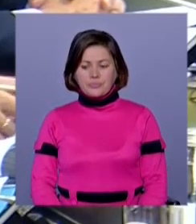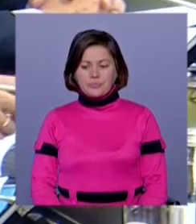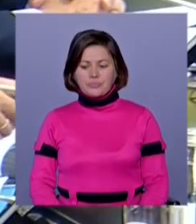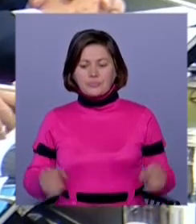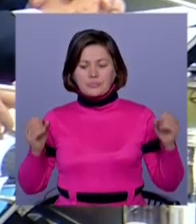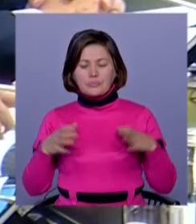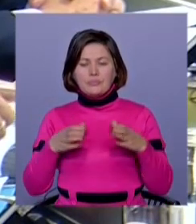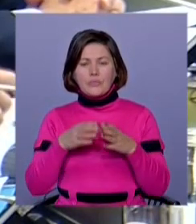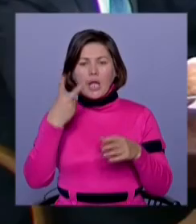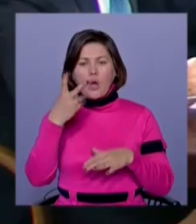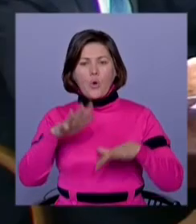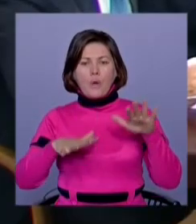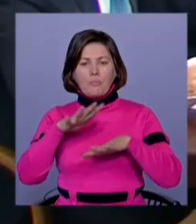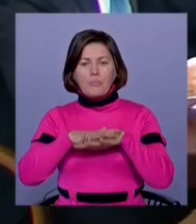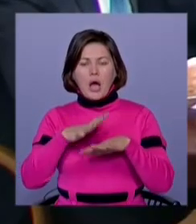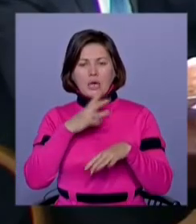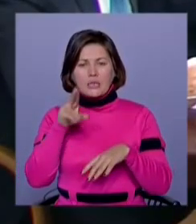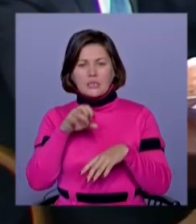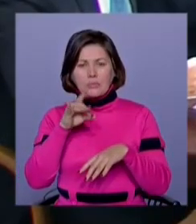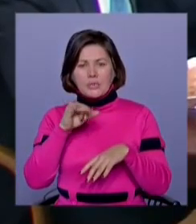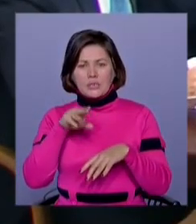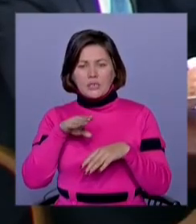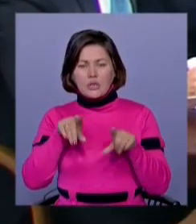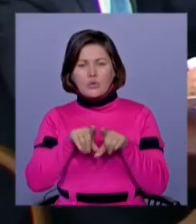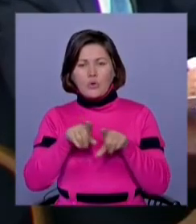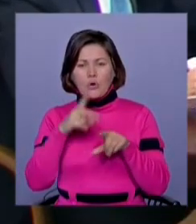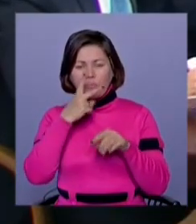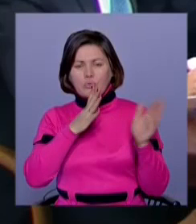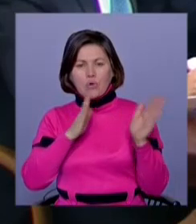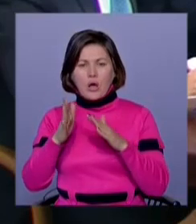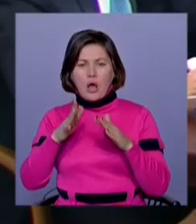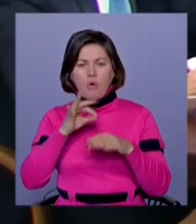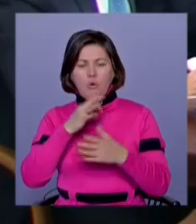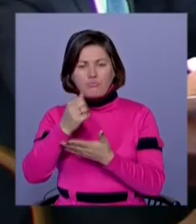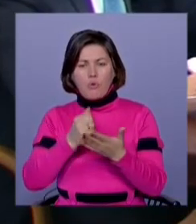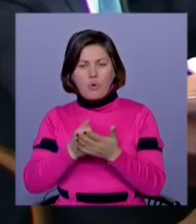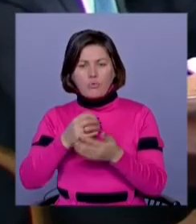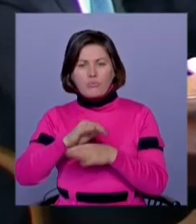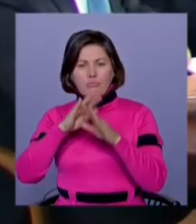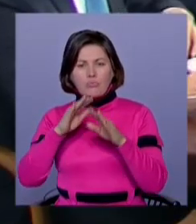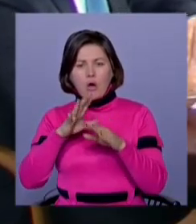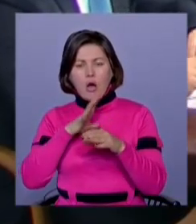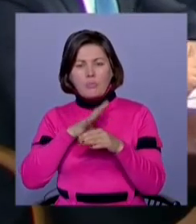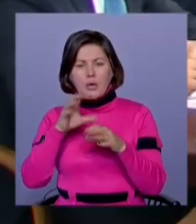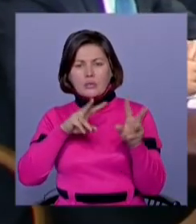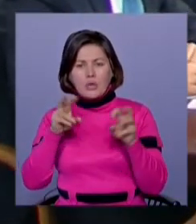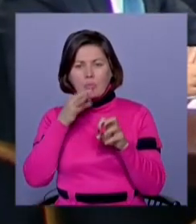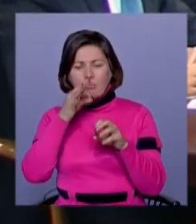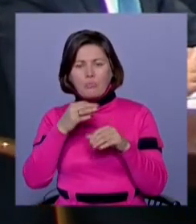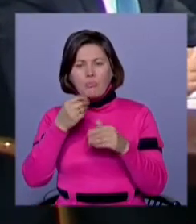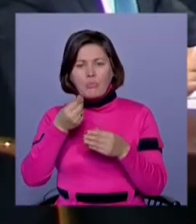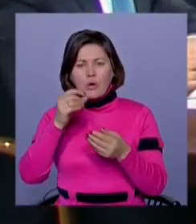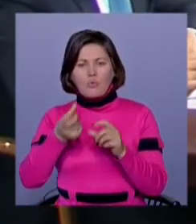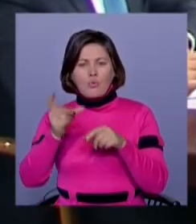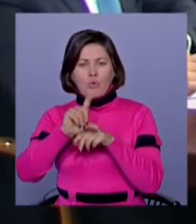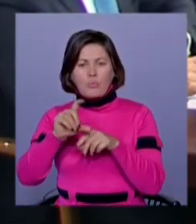Жиналған өнімен екінші деңгейдегі банктер депозиттеріндегі қаржыға қарамастан тұрақтандыру қорларының тезінше толықтырылмай жатқанын атап өтім келеді. Бағалар